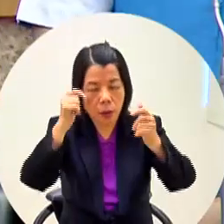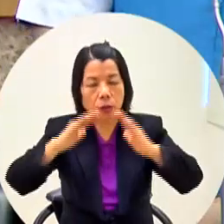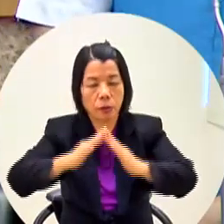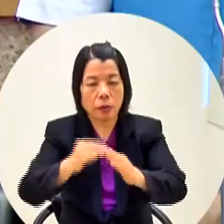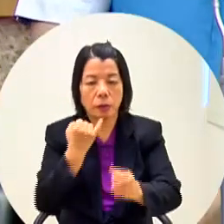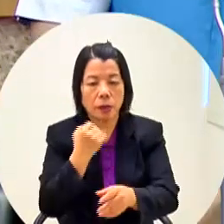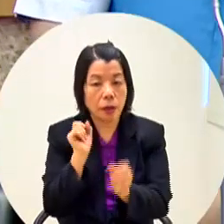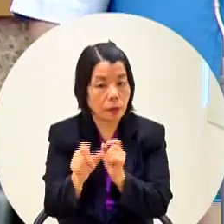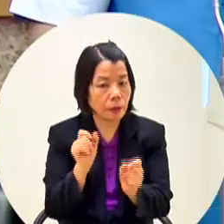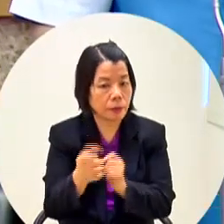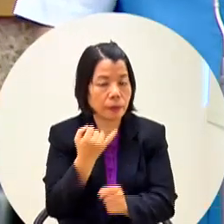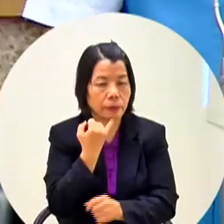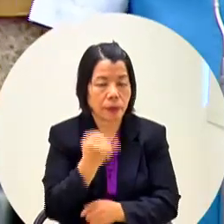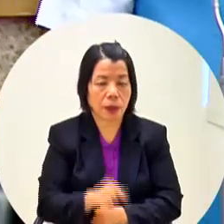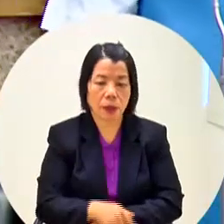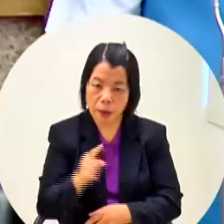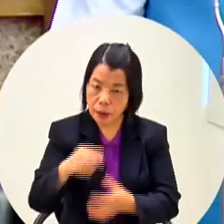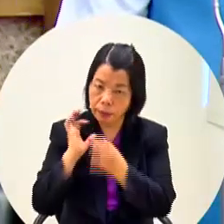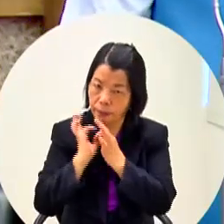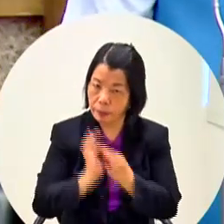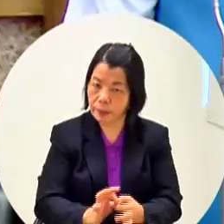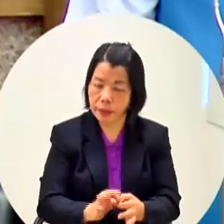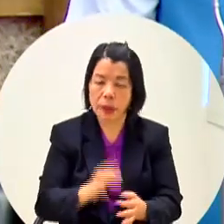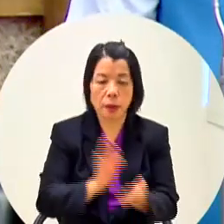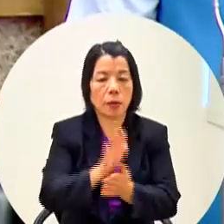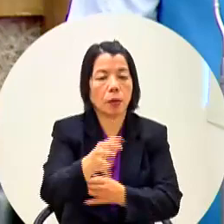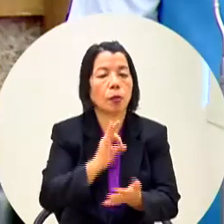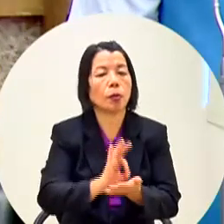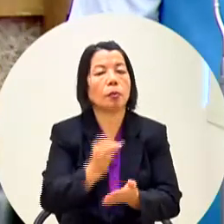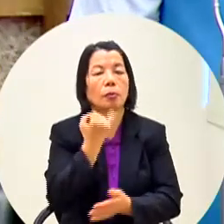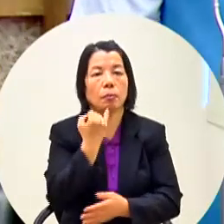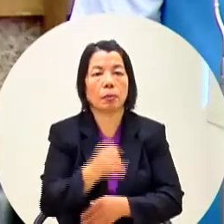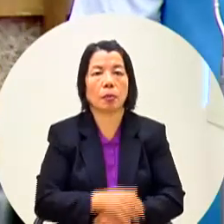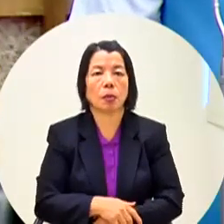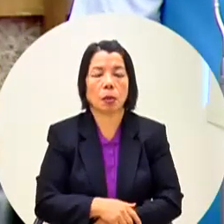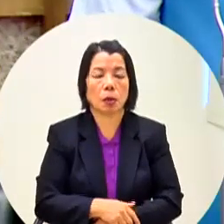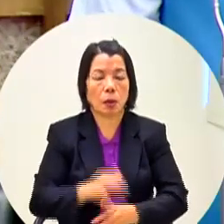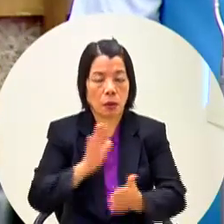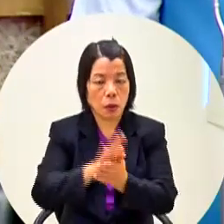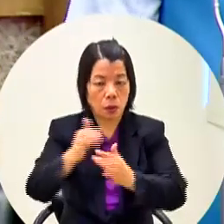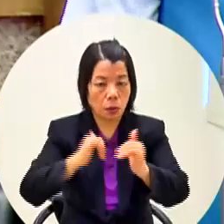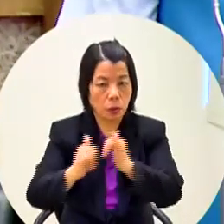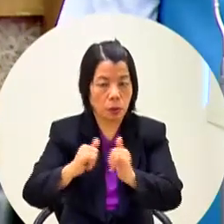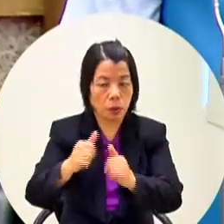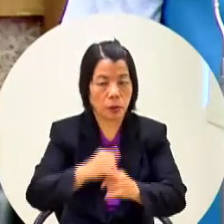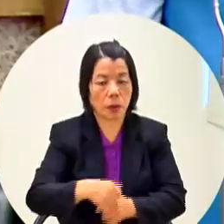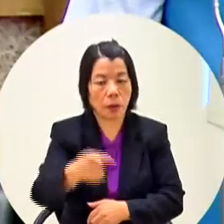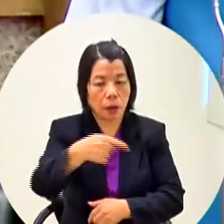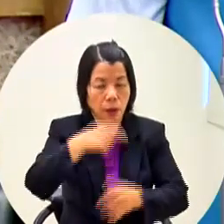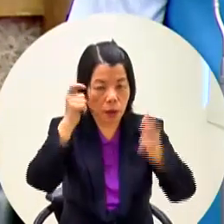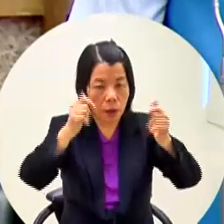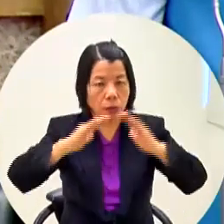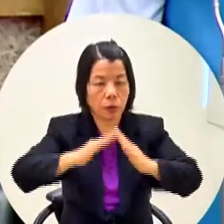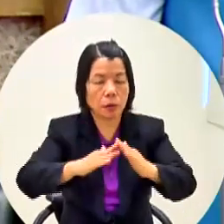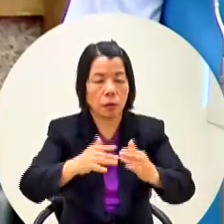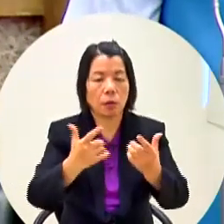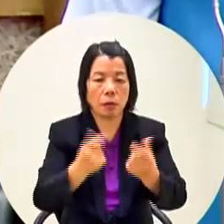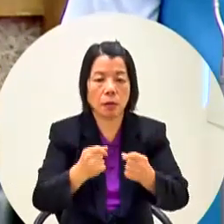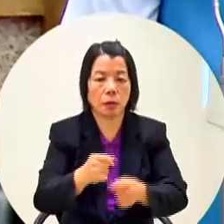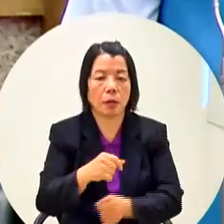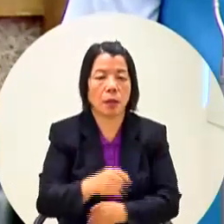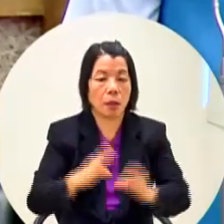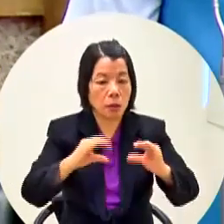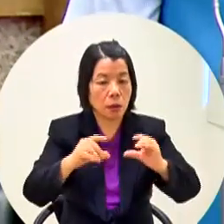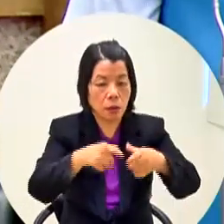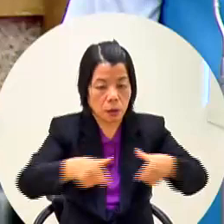困。那因为永续，它可以以后也可以用哦。那以后市民怎么样？有些人会来高雄，或者高雄礼券跟模式嘛。我来